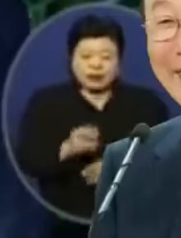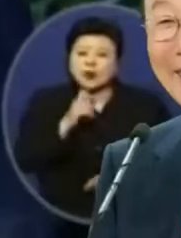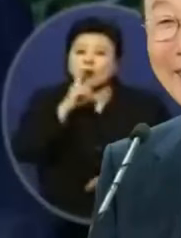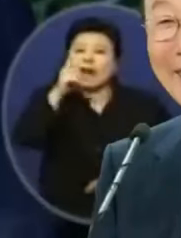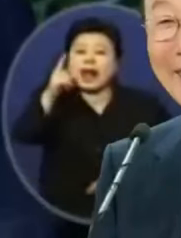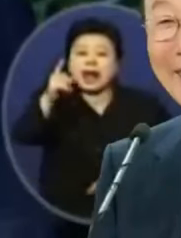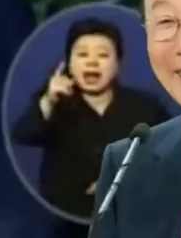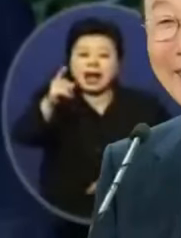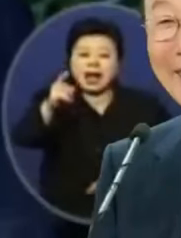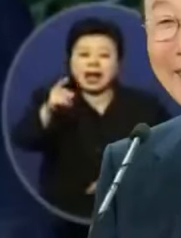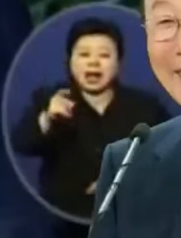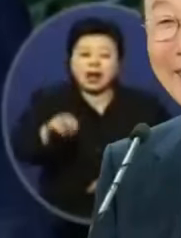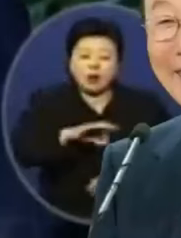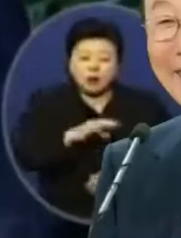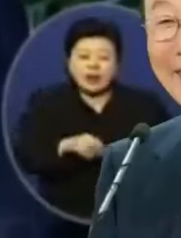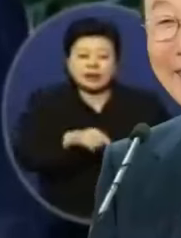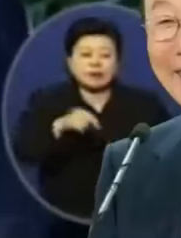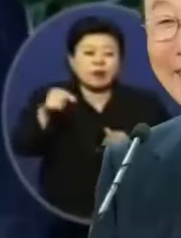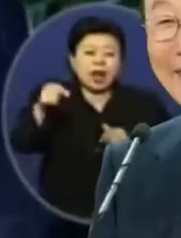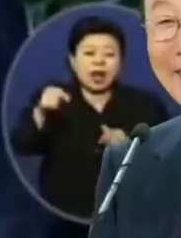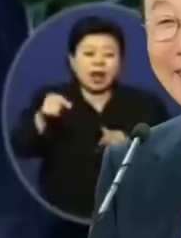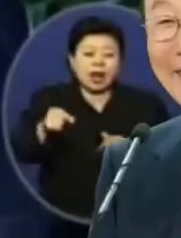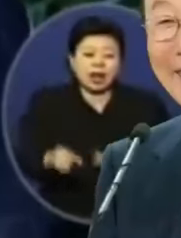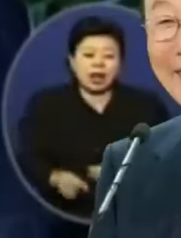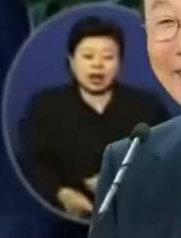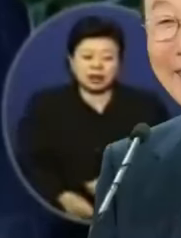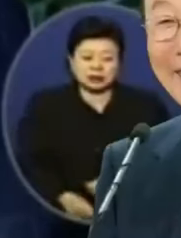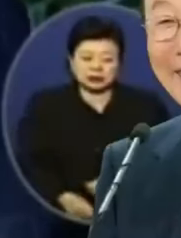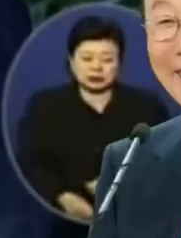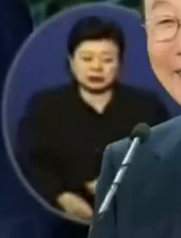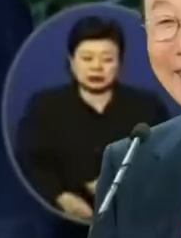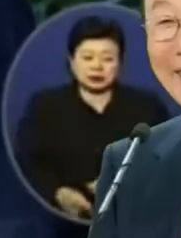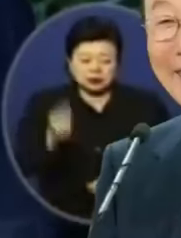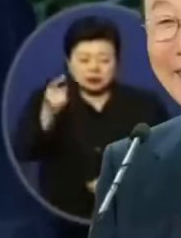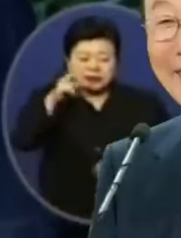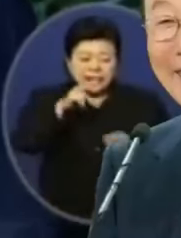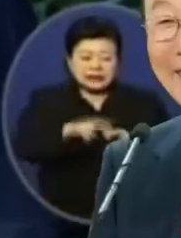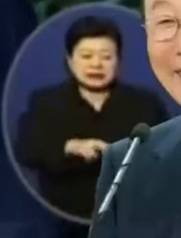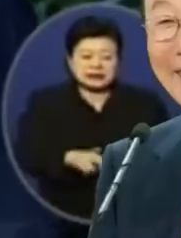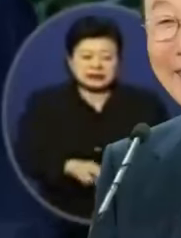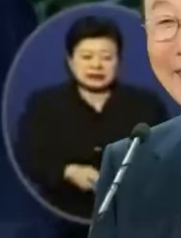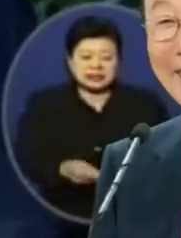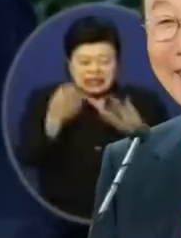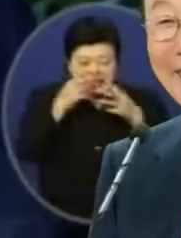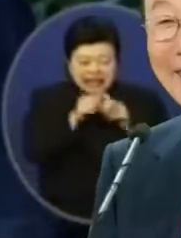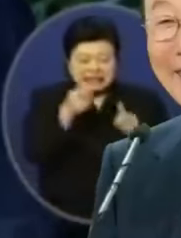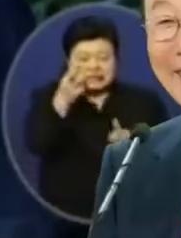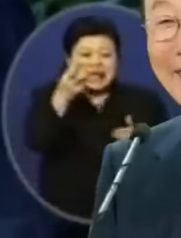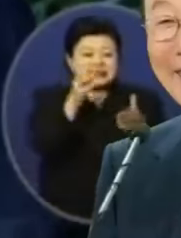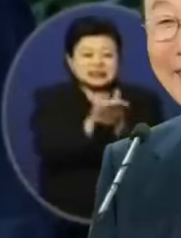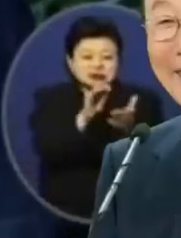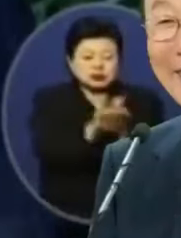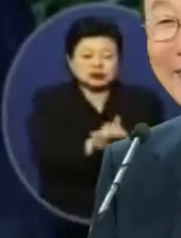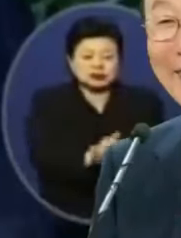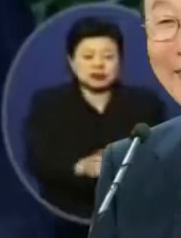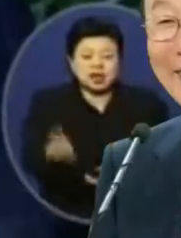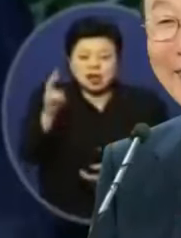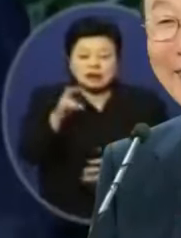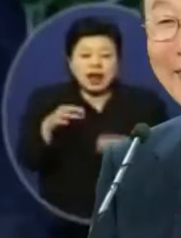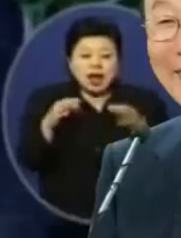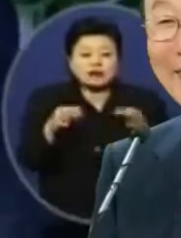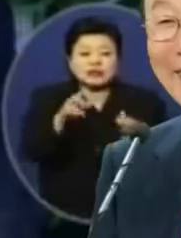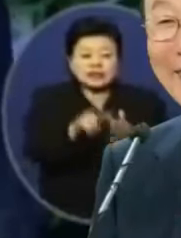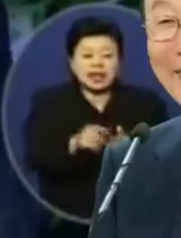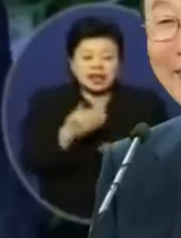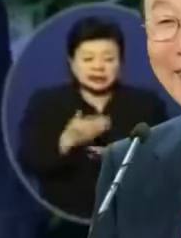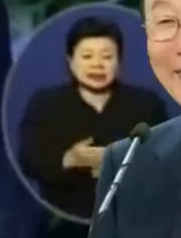왕이여 왕이 택해서 도지사로 세워준 스드락과 메삭과 아벳느고라는 사람은 음악이 울릴 때